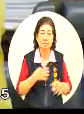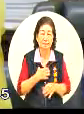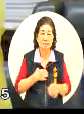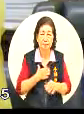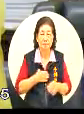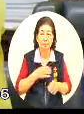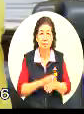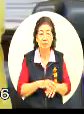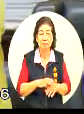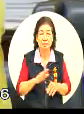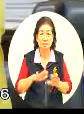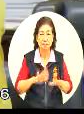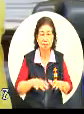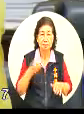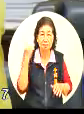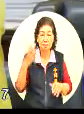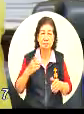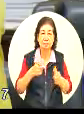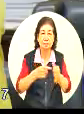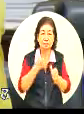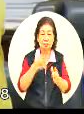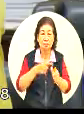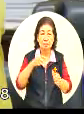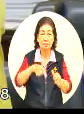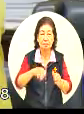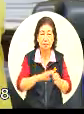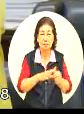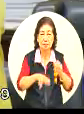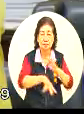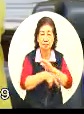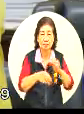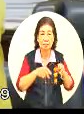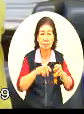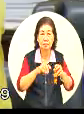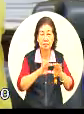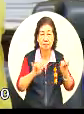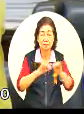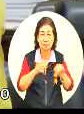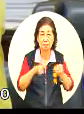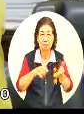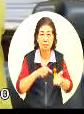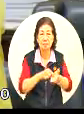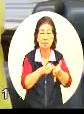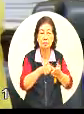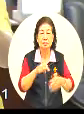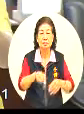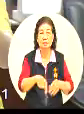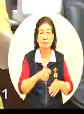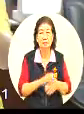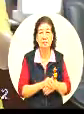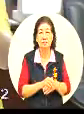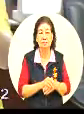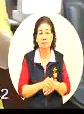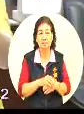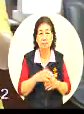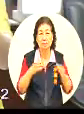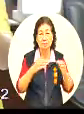案哦，新甲的法定空地的陈情案，我底下没麻烦，我们